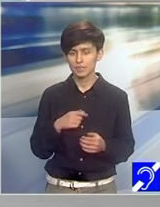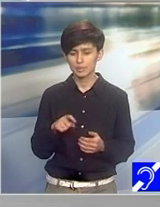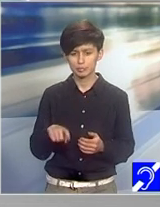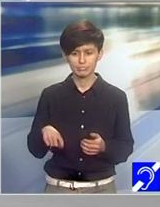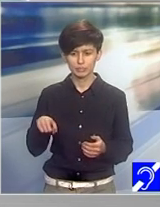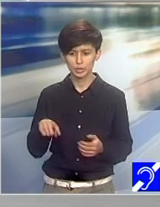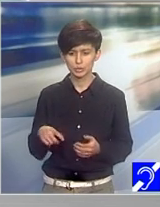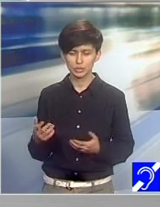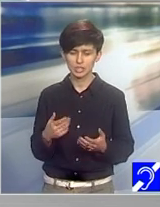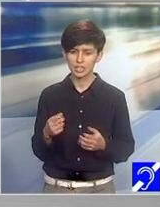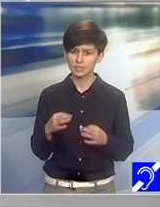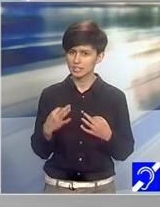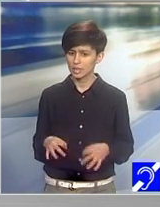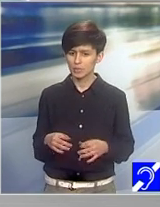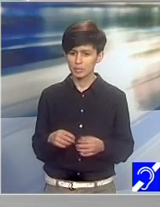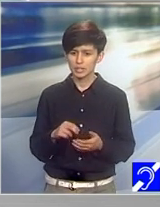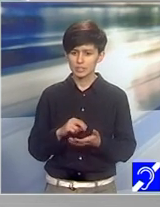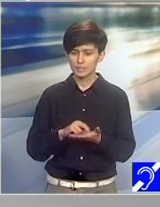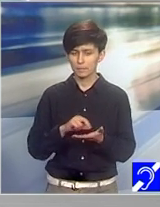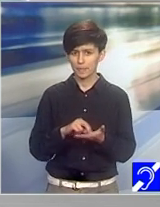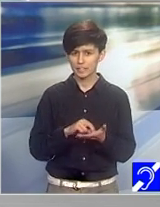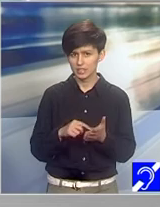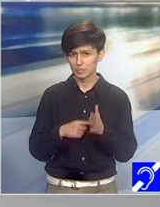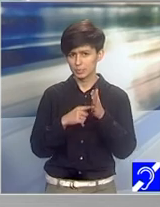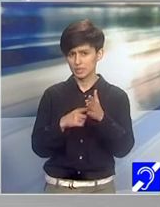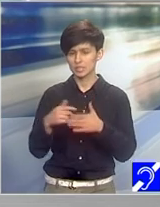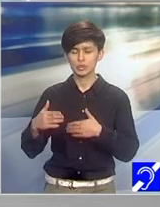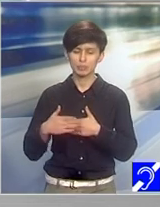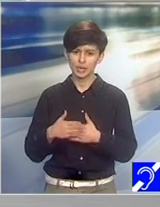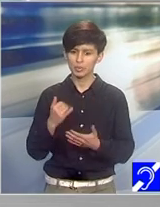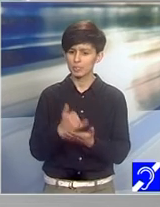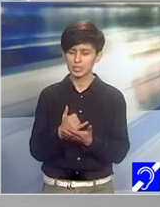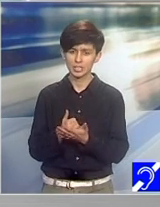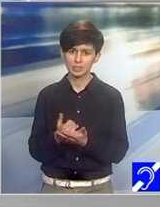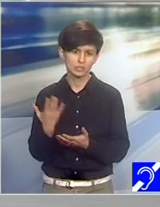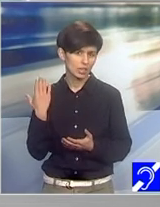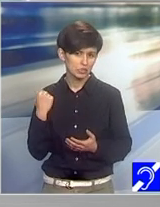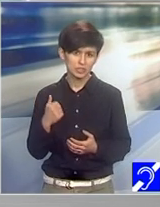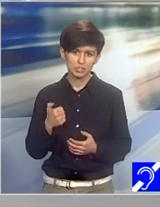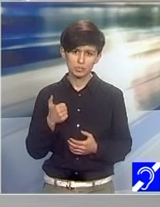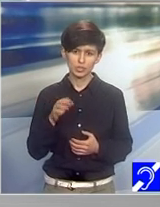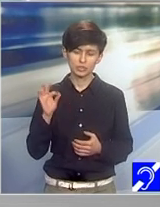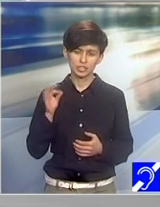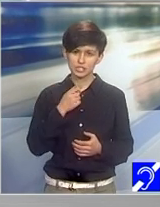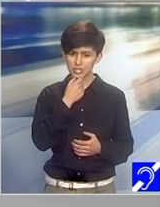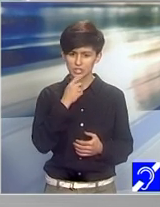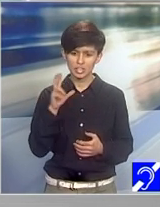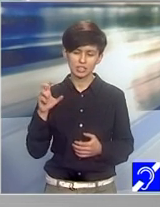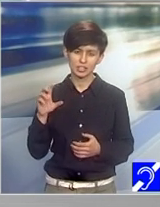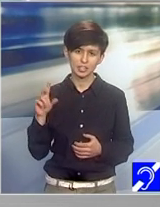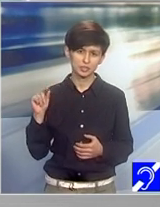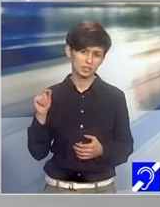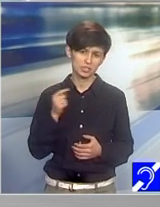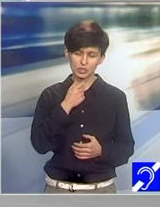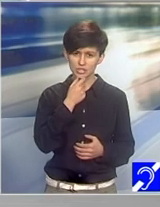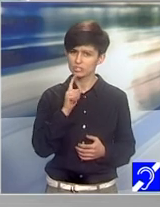sunt neperite să reconstituim cât mai aproape de adevăr ce a fost acum 50, 150 de ani, 320 de ani, nu, ce s-ar fi